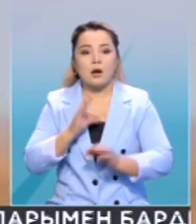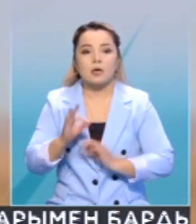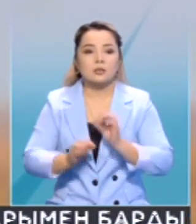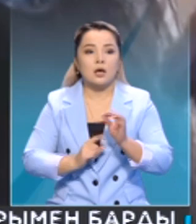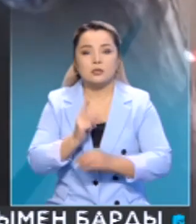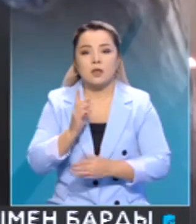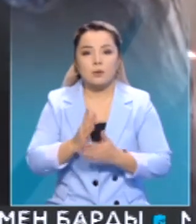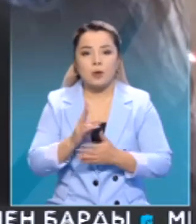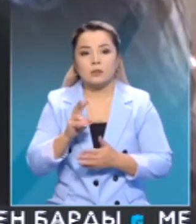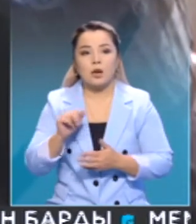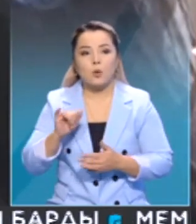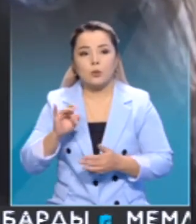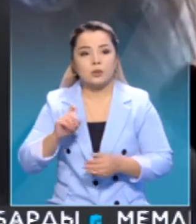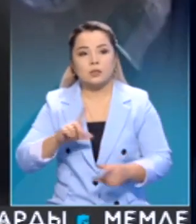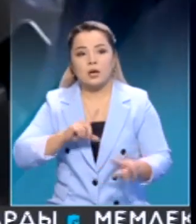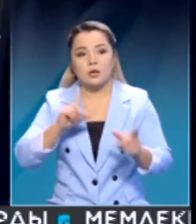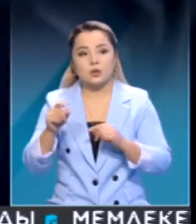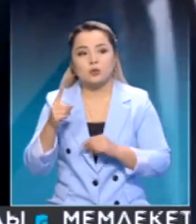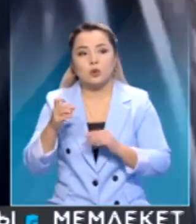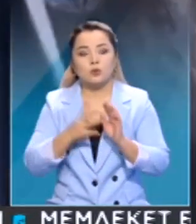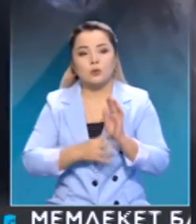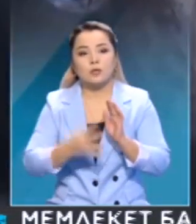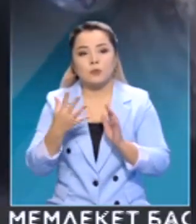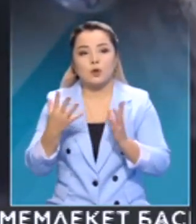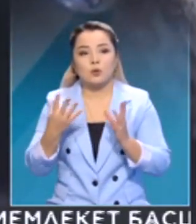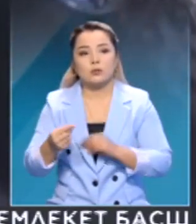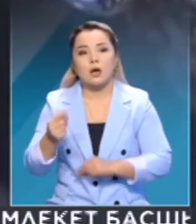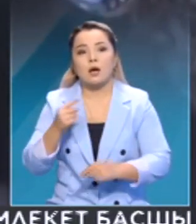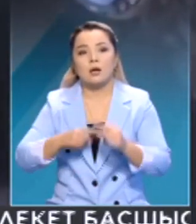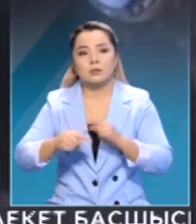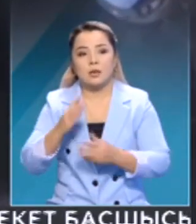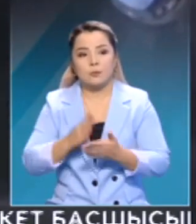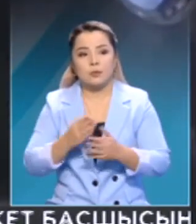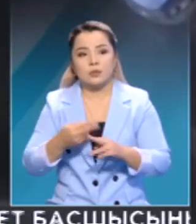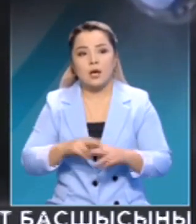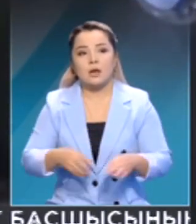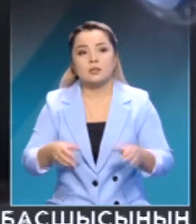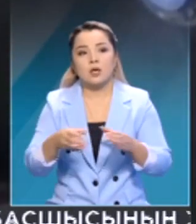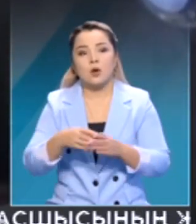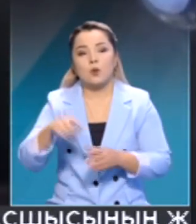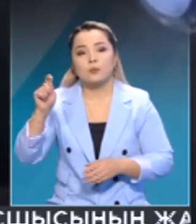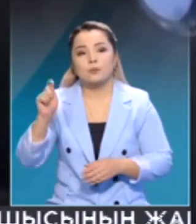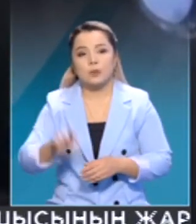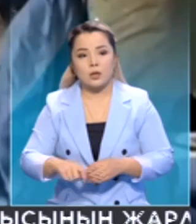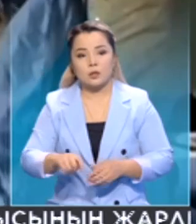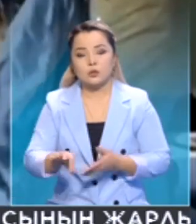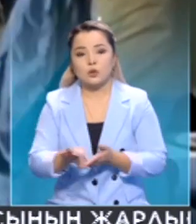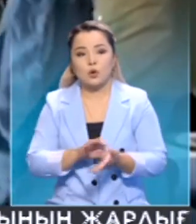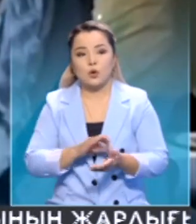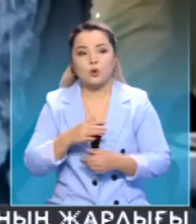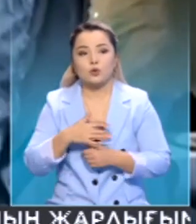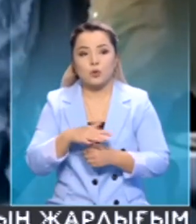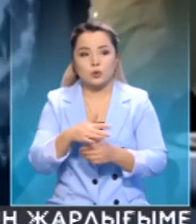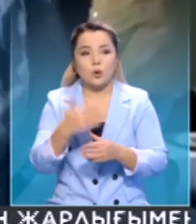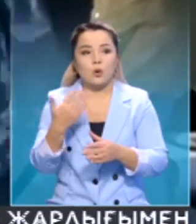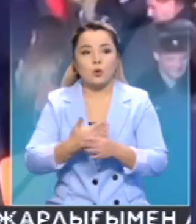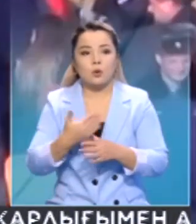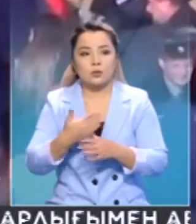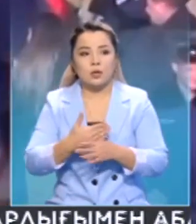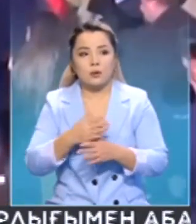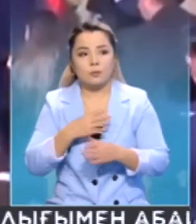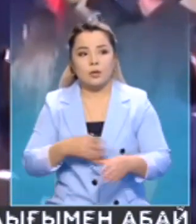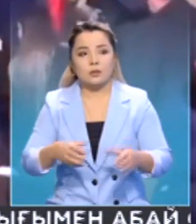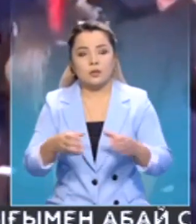станциясынан наурызда аттанып, 195 күннен кейін оралып отыр. Экипаж қонысымен оларға дереу тікұшақпен қолдау командасы